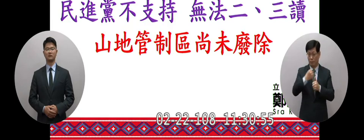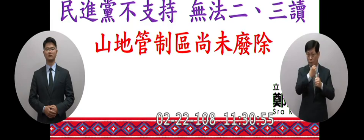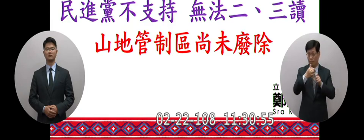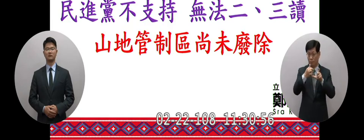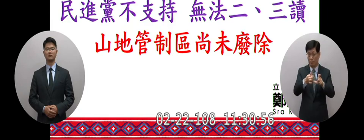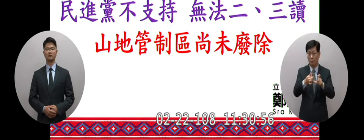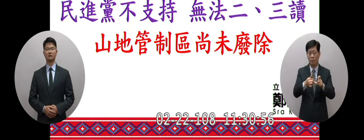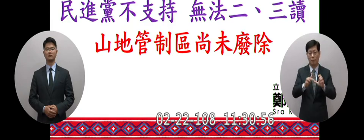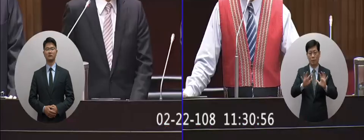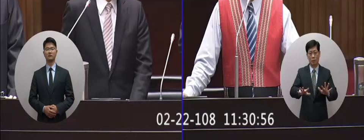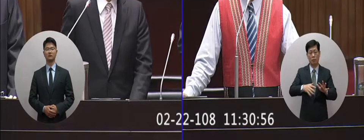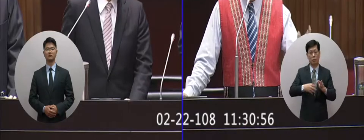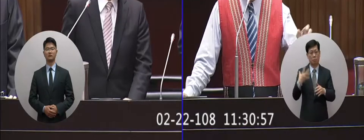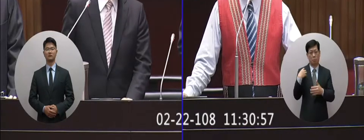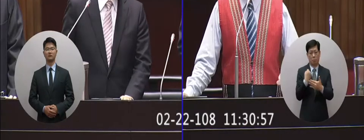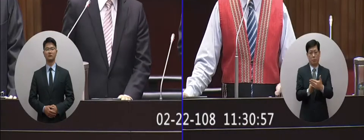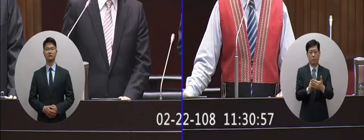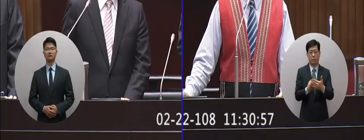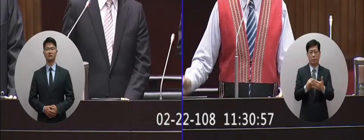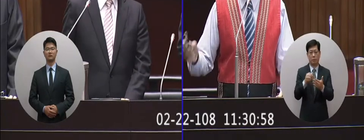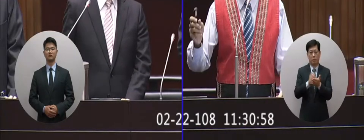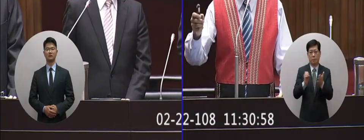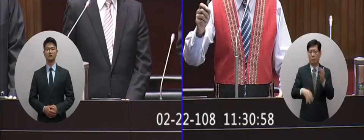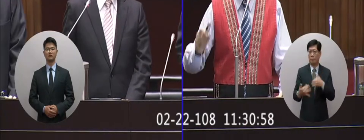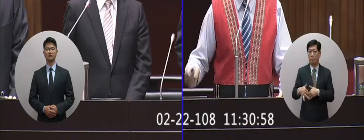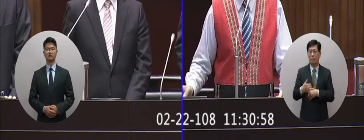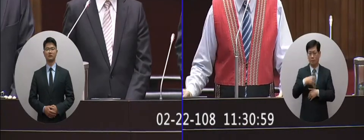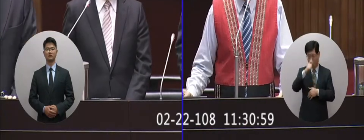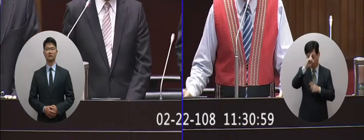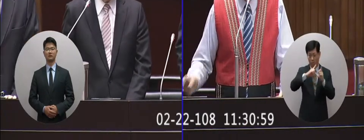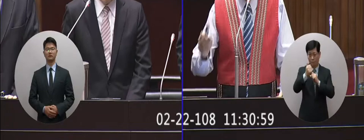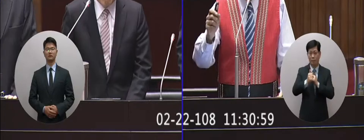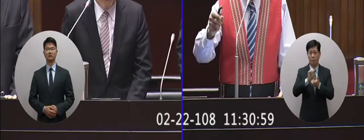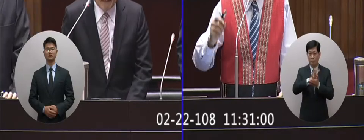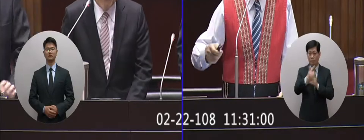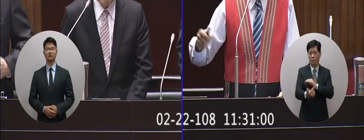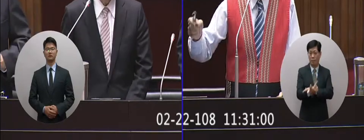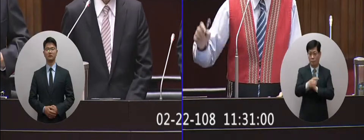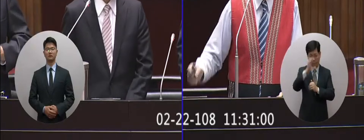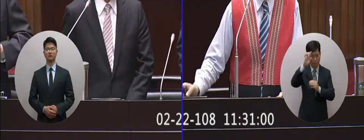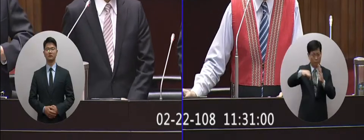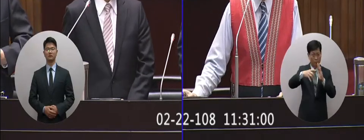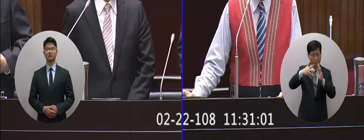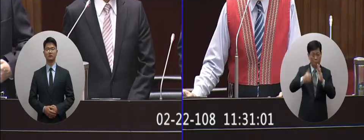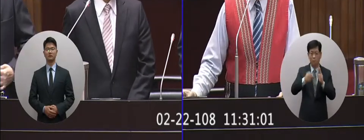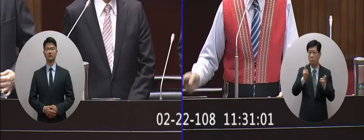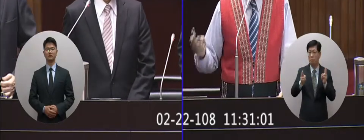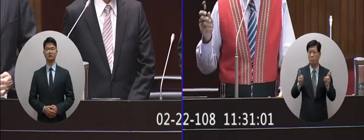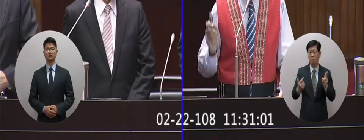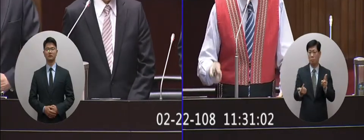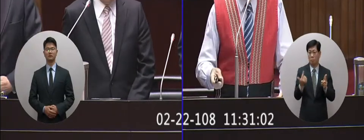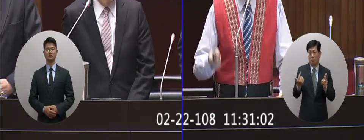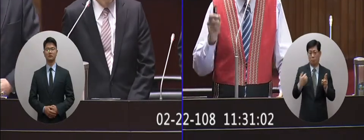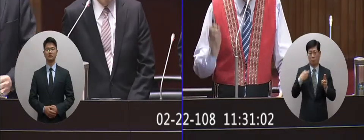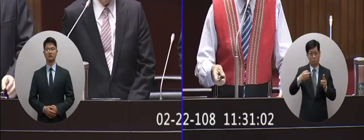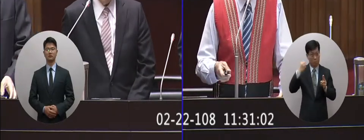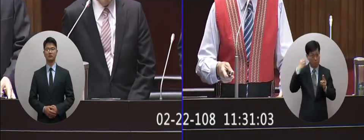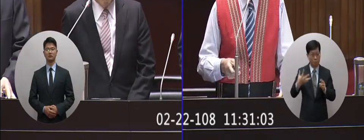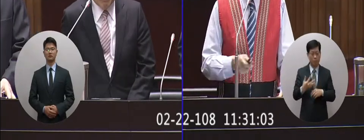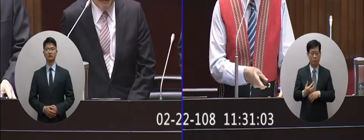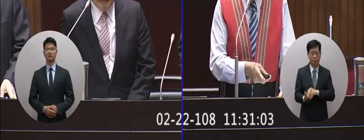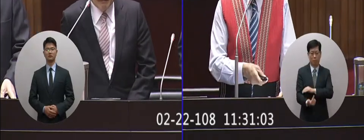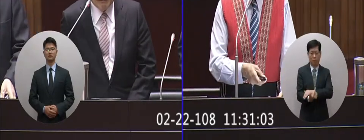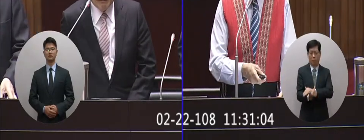然尚未废除。希望啊这个回去之后，请苏院长请相关的部会重新赶